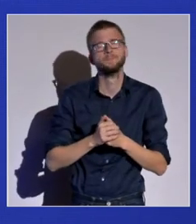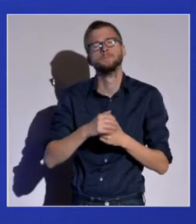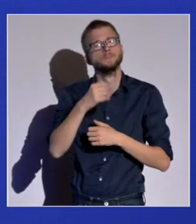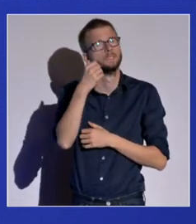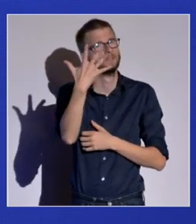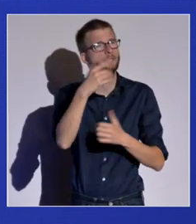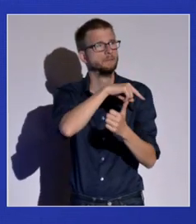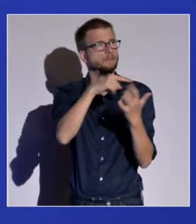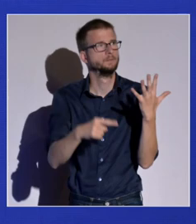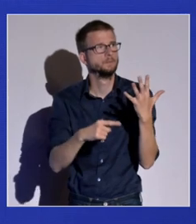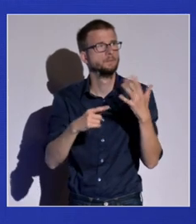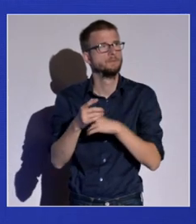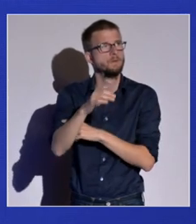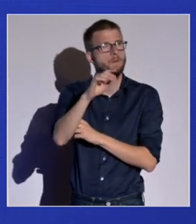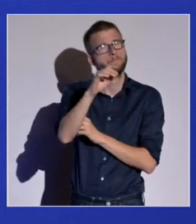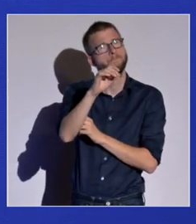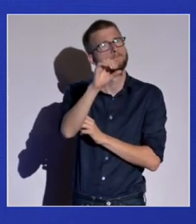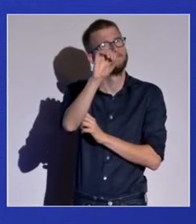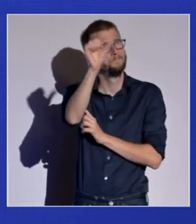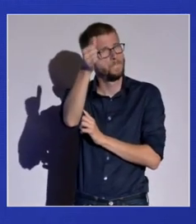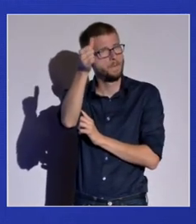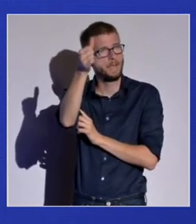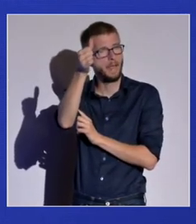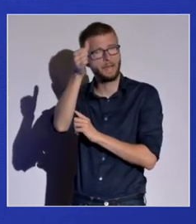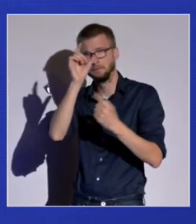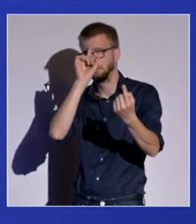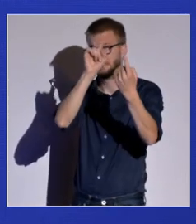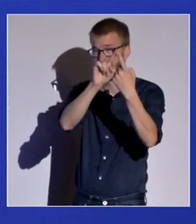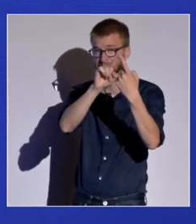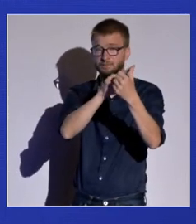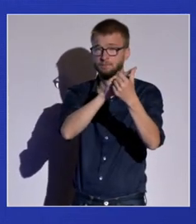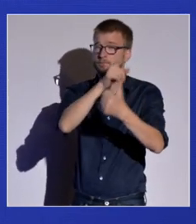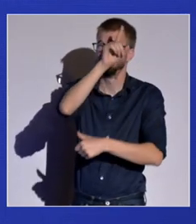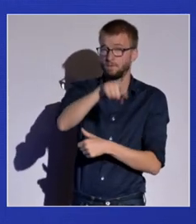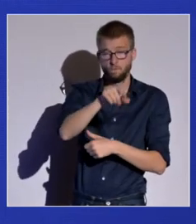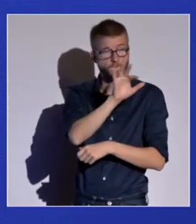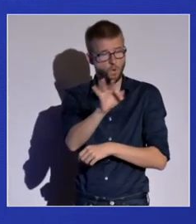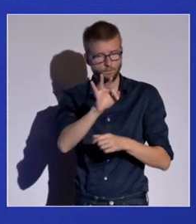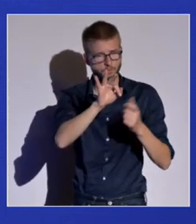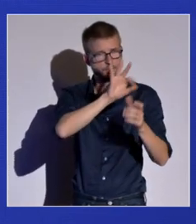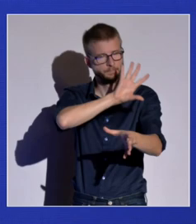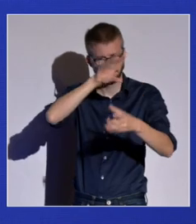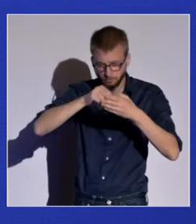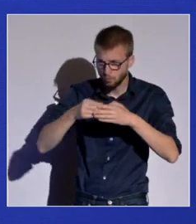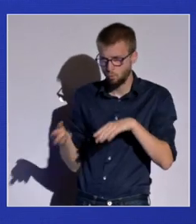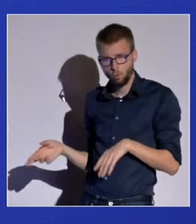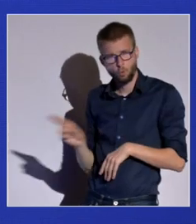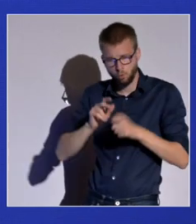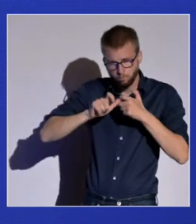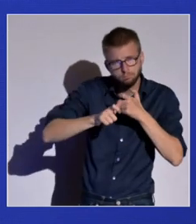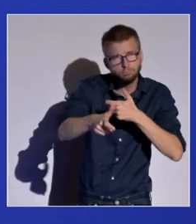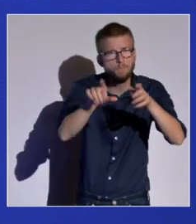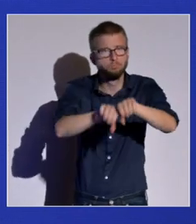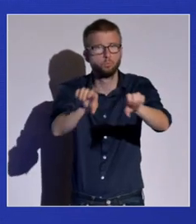défis, nous devons remettre la France dans le fil de la production. Parce que c'est